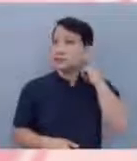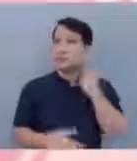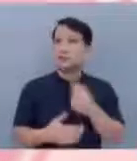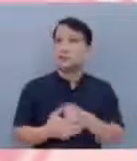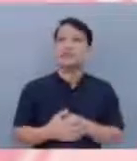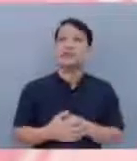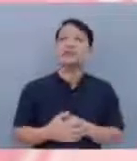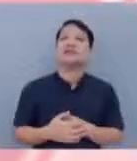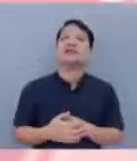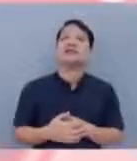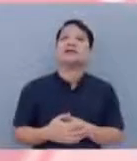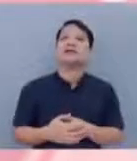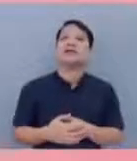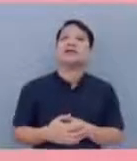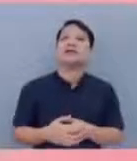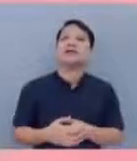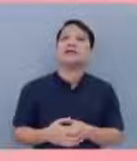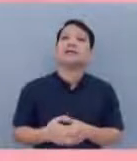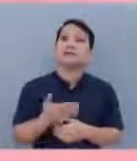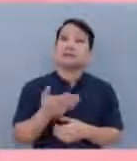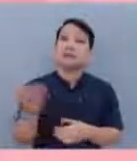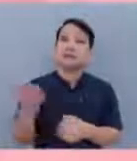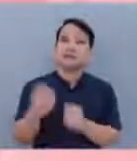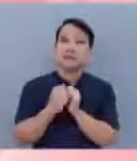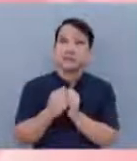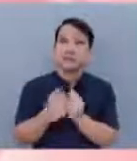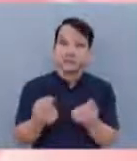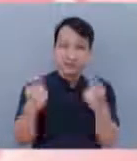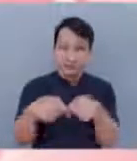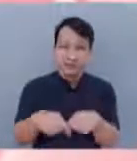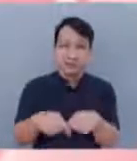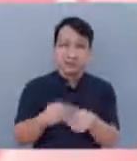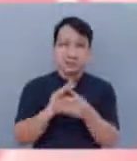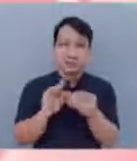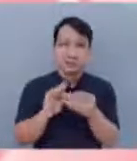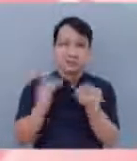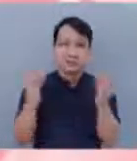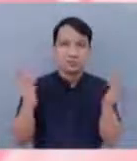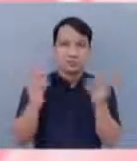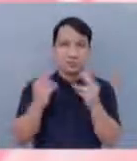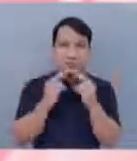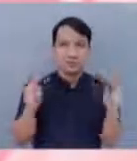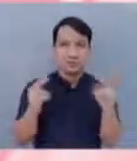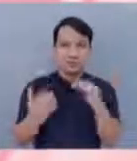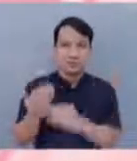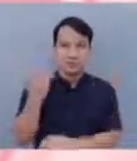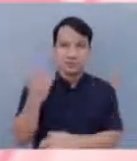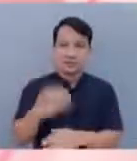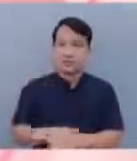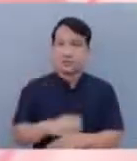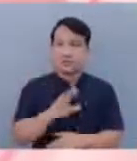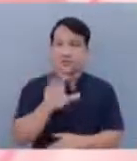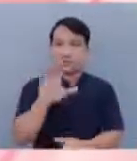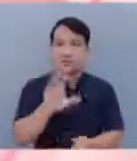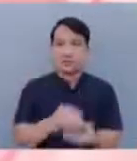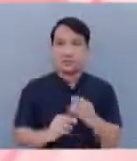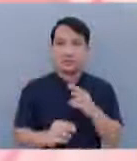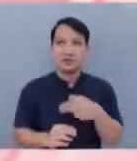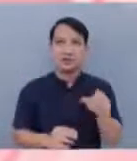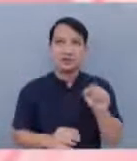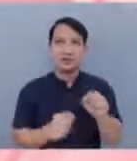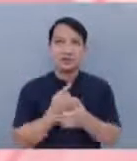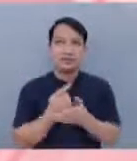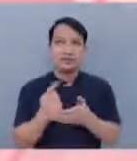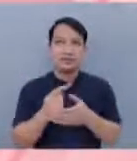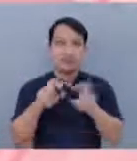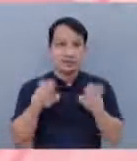Gab? Maraming salamat sa pagsama sa ating mga kwentuhan at balitaan ngayong umaga para sa ating RSP Weekly Topics